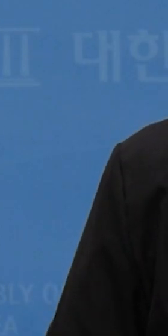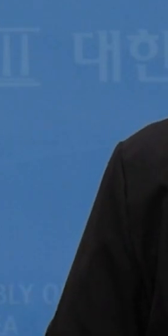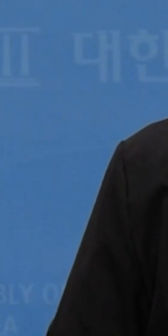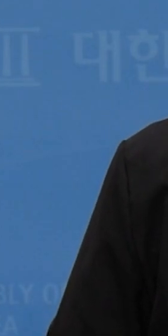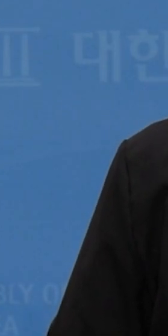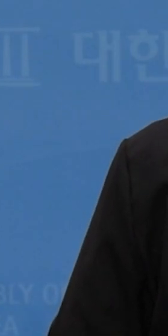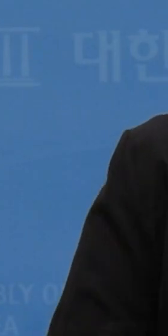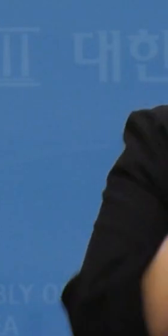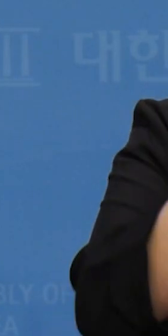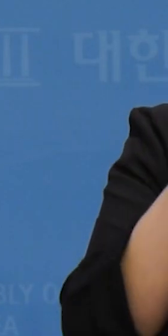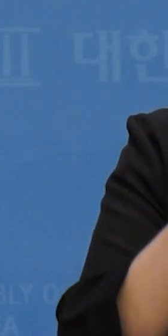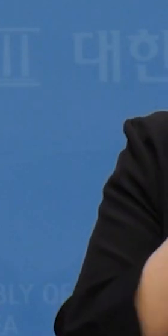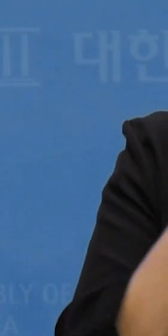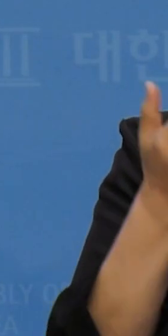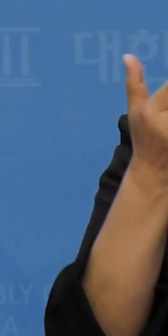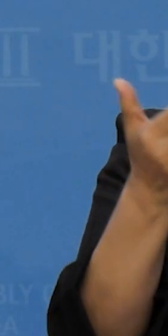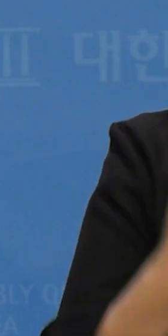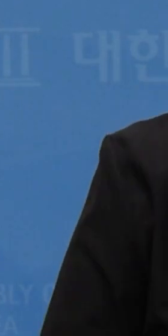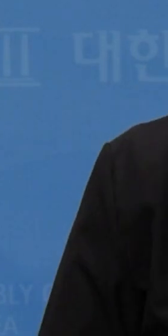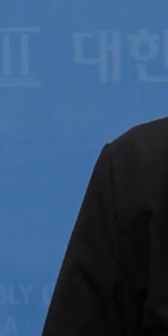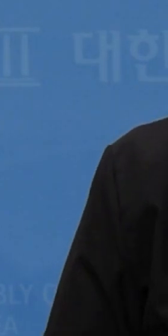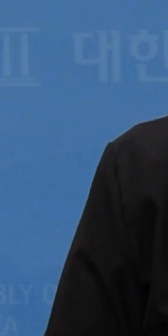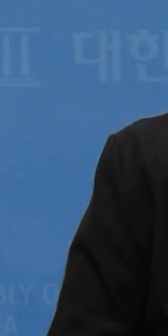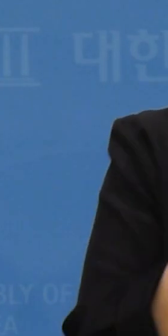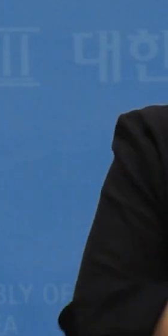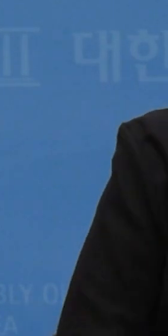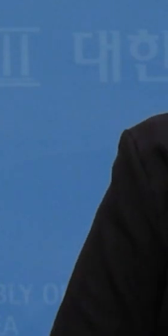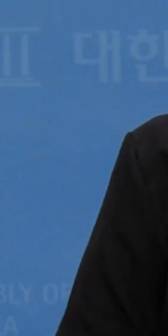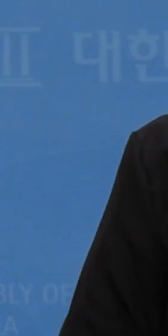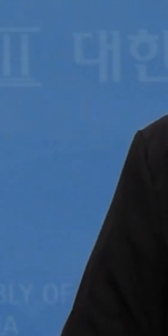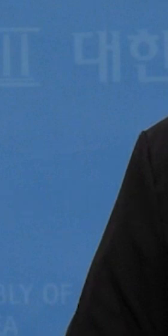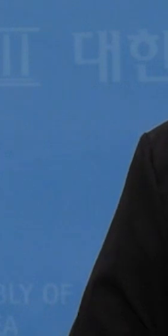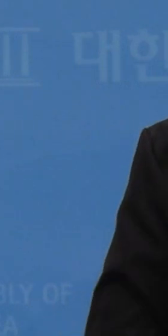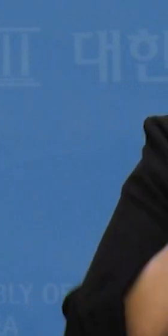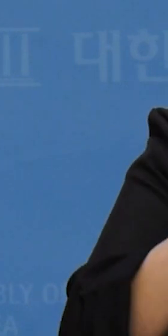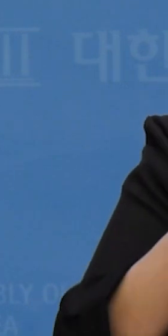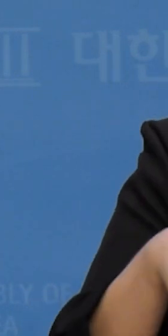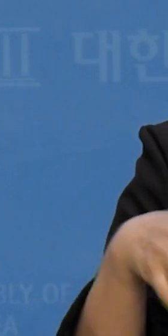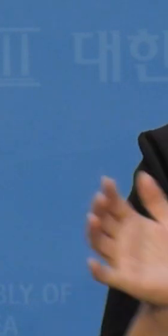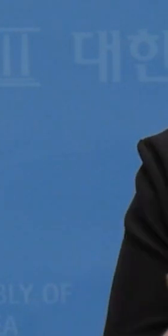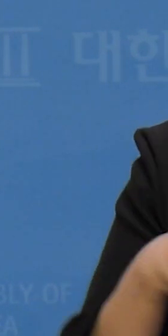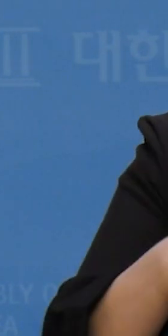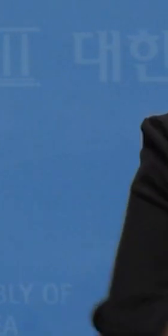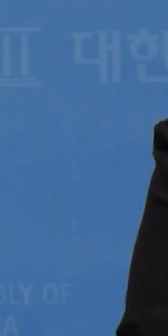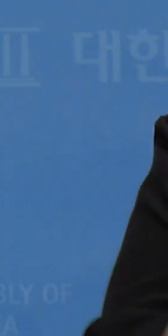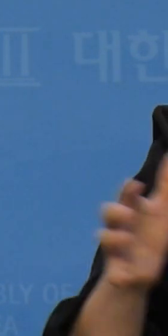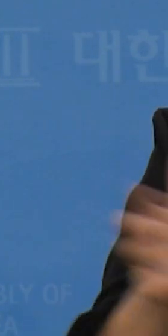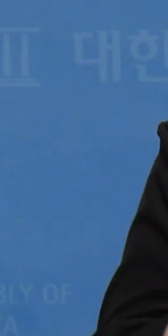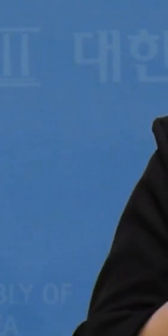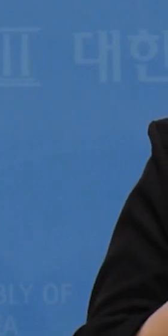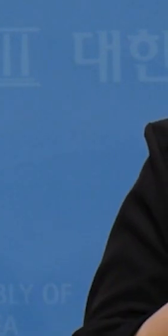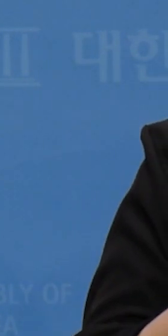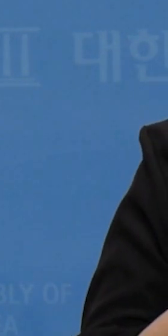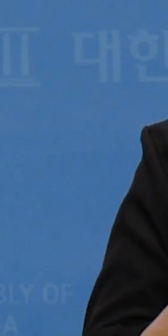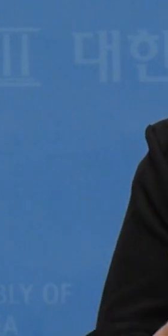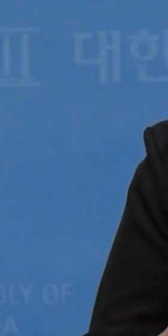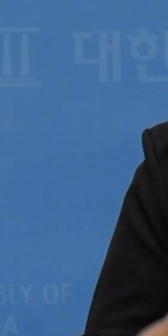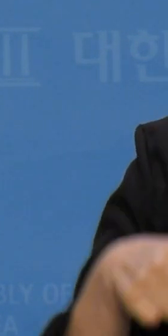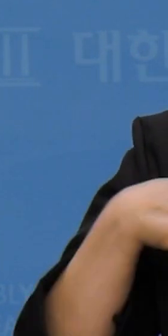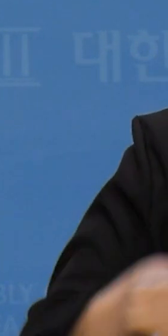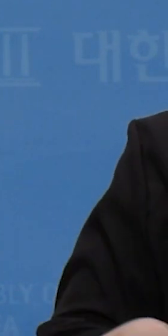윤석열 대통령의 협치 불가는 국정운영 포기입니다. 윤석열 대통령은 국민의힘